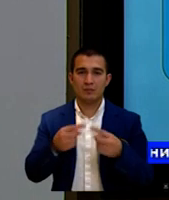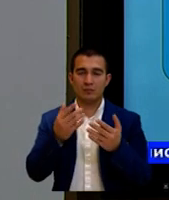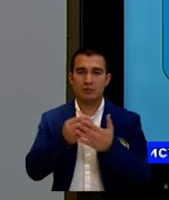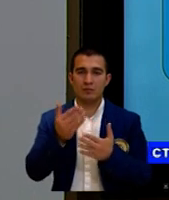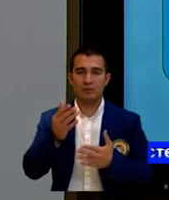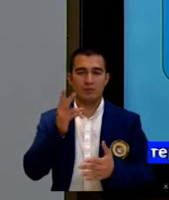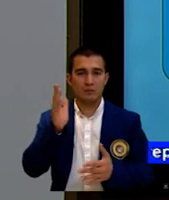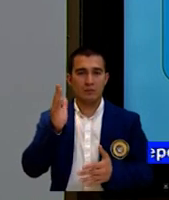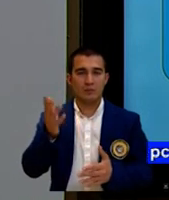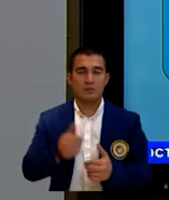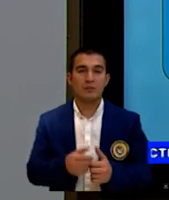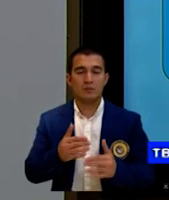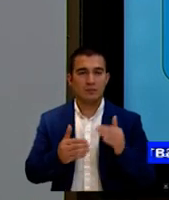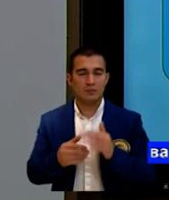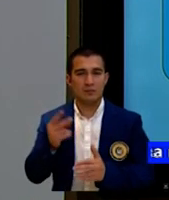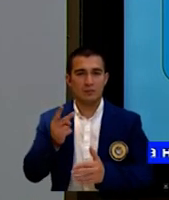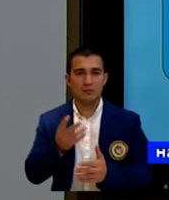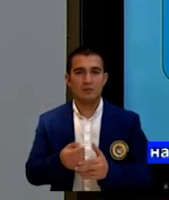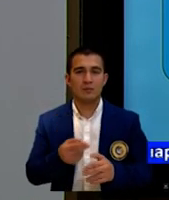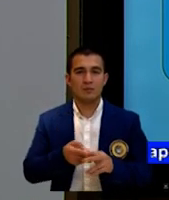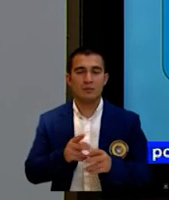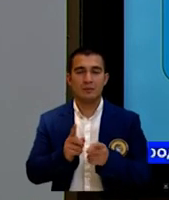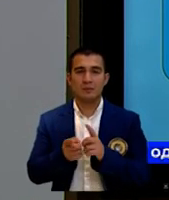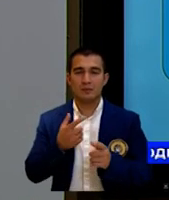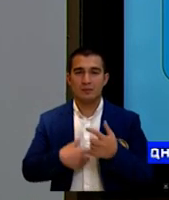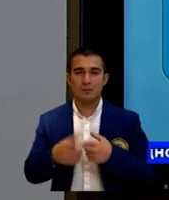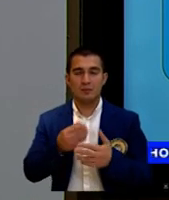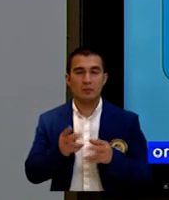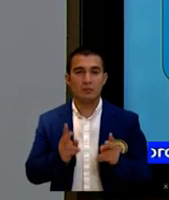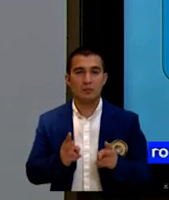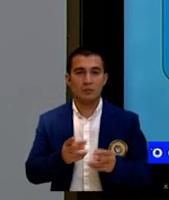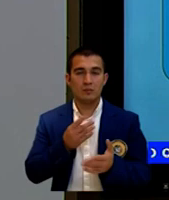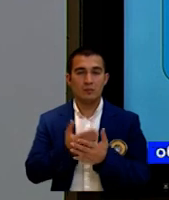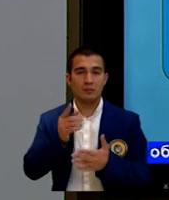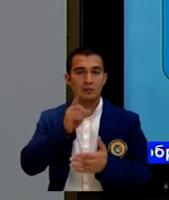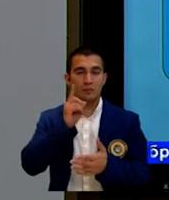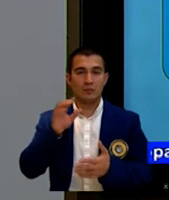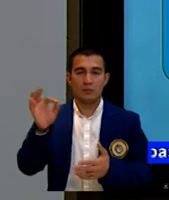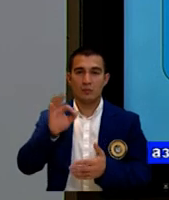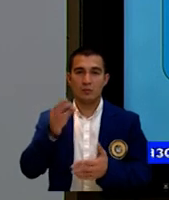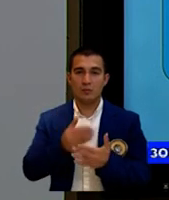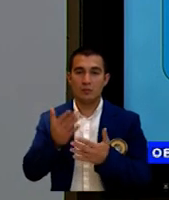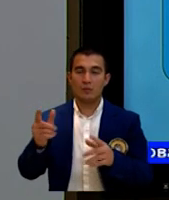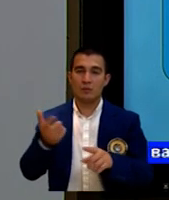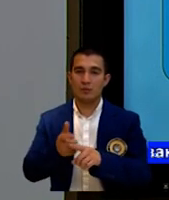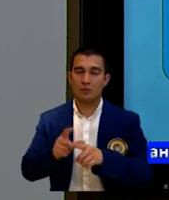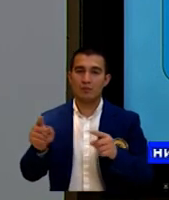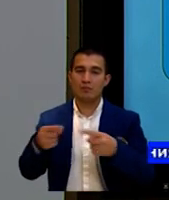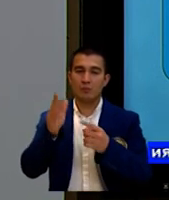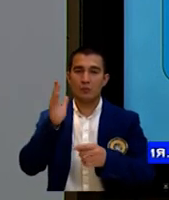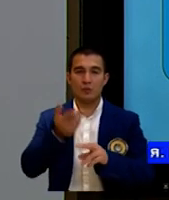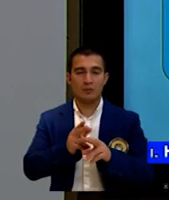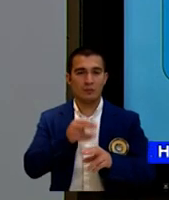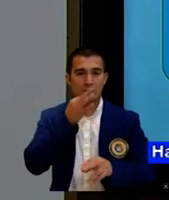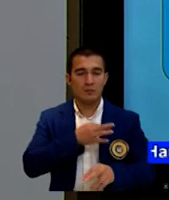o'qituvchimiz. Keyingisi esa o'zlashtirma gap. O'qituvchimiz yoshlarimiz istiqbolining porloqligini aytdi.